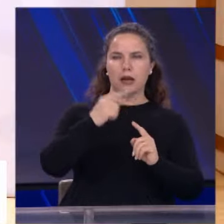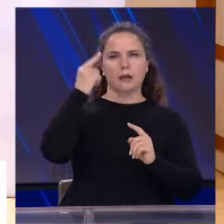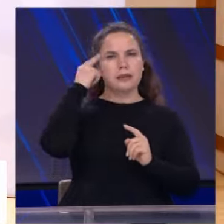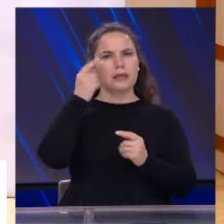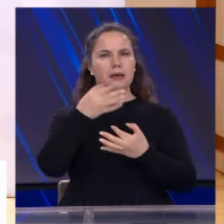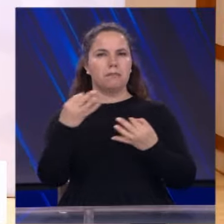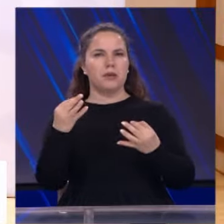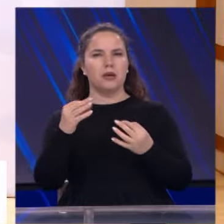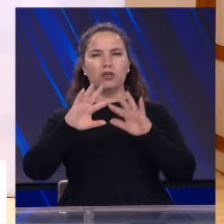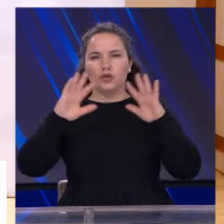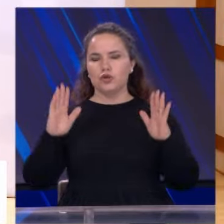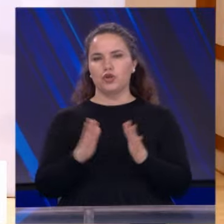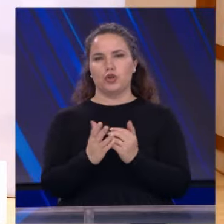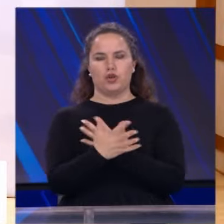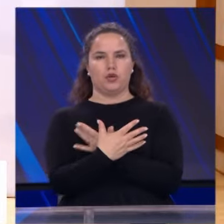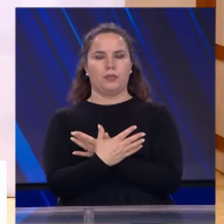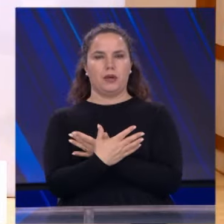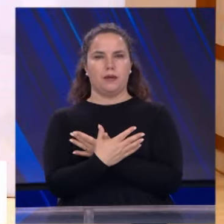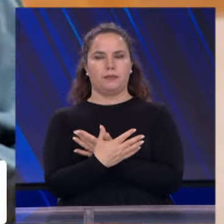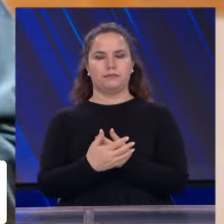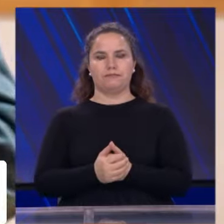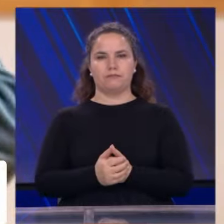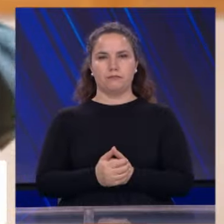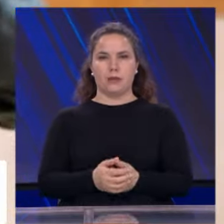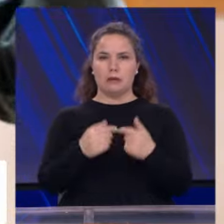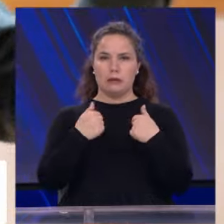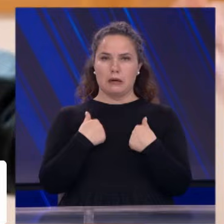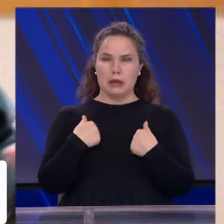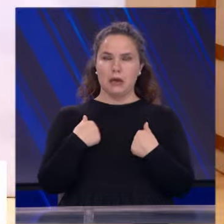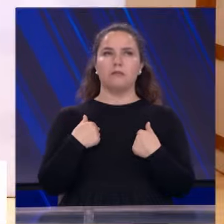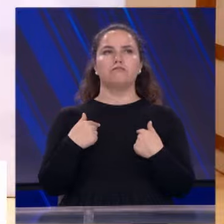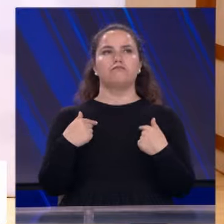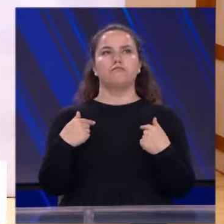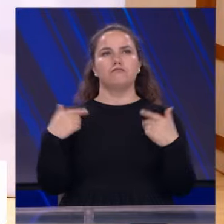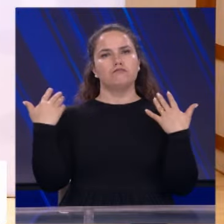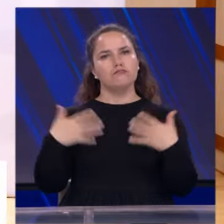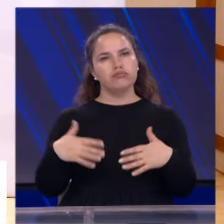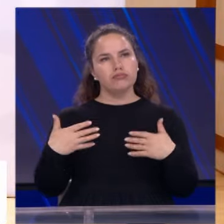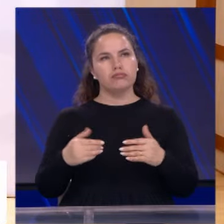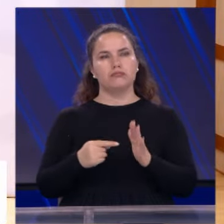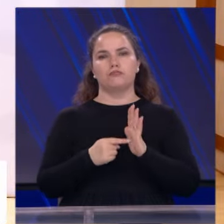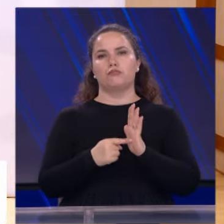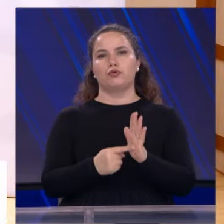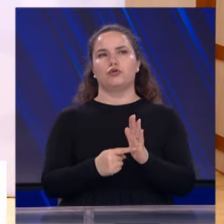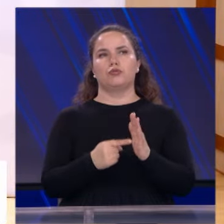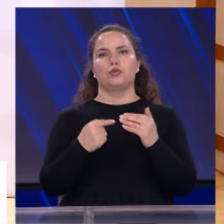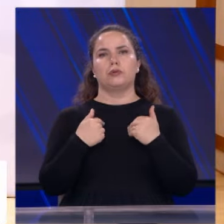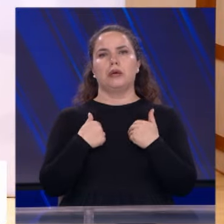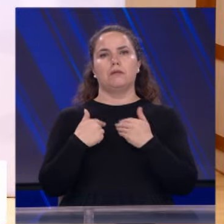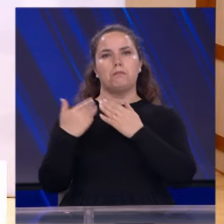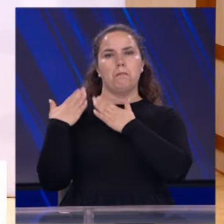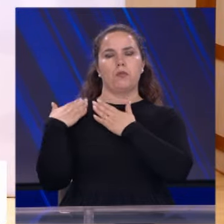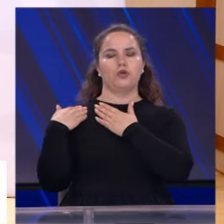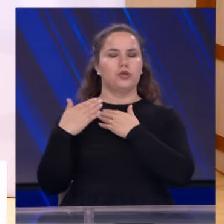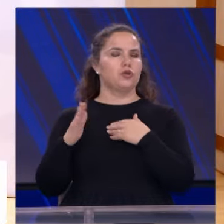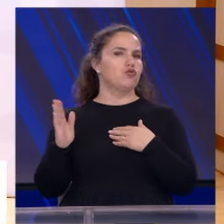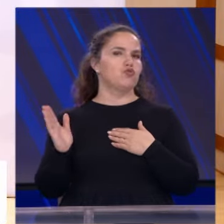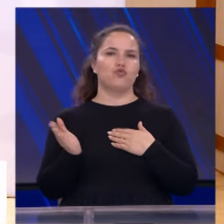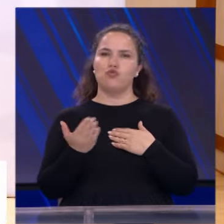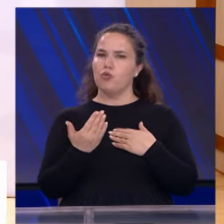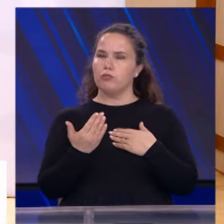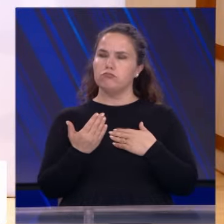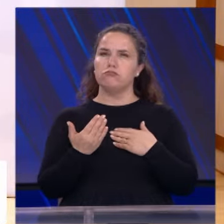një pjesë të madhe të angazhimeve tona, duke filluar nga gjërat madhore, le themi që janë ikonat njësisë pesë, ka kopshti zoologjik apo parku